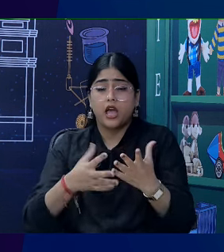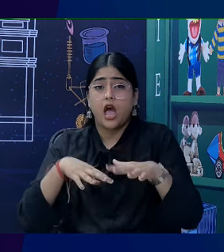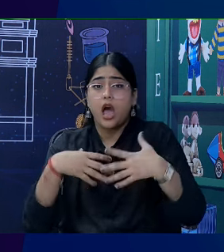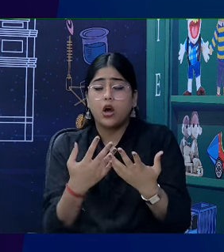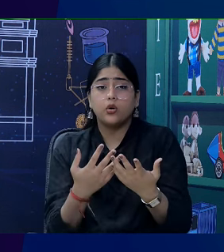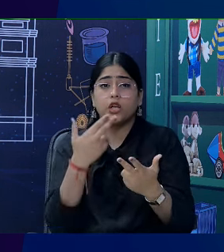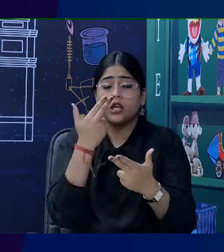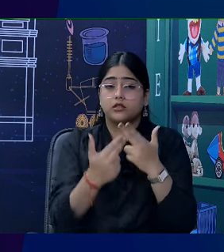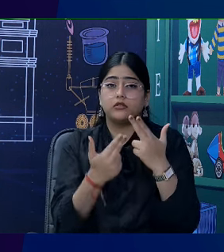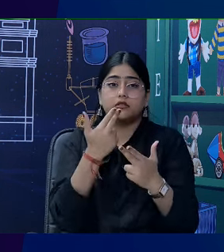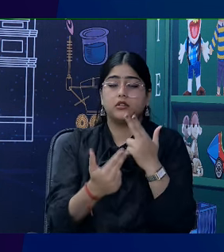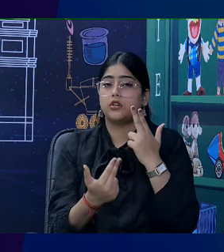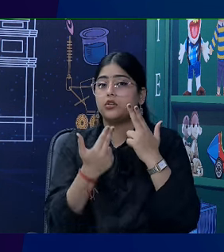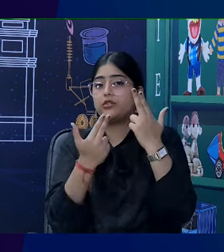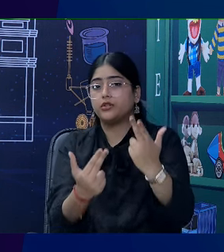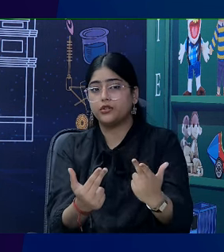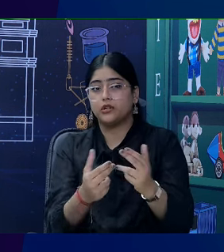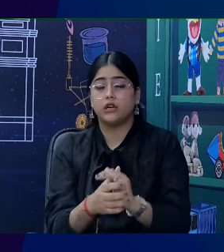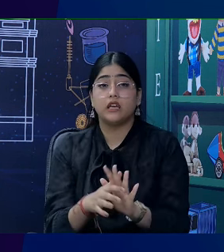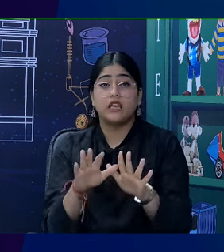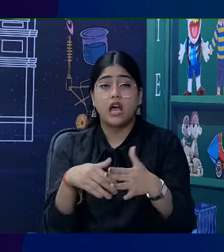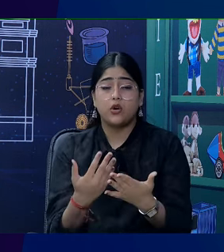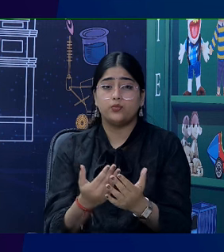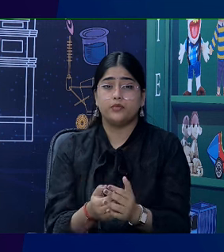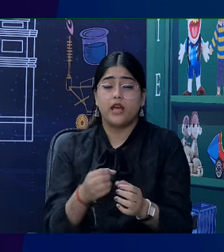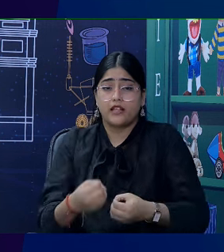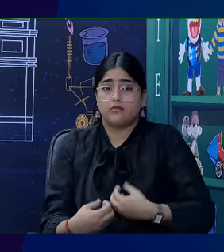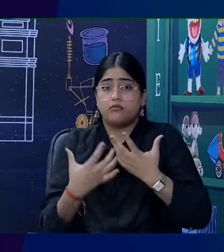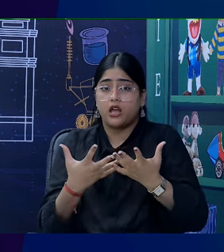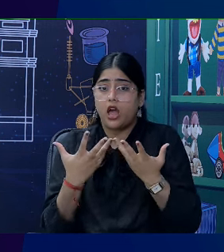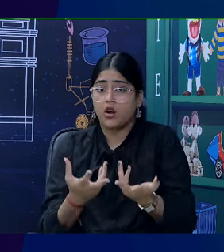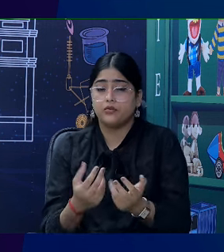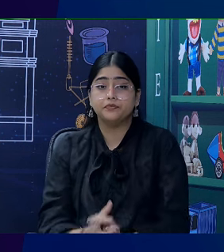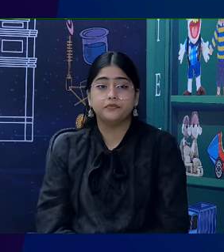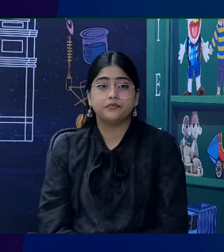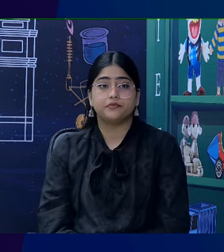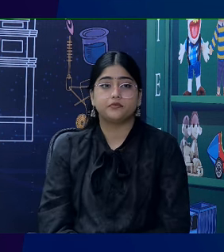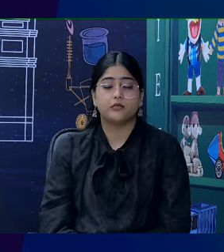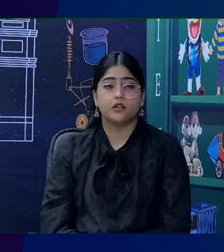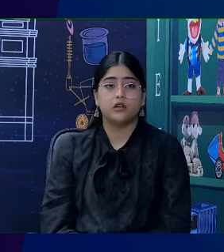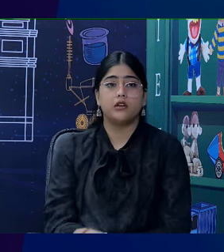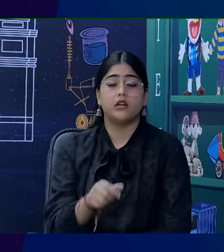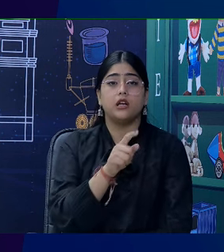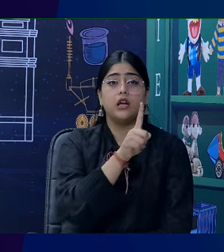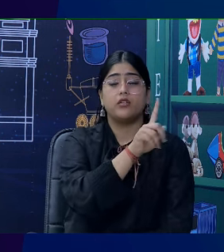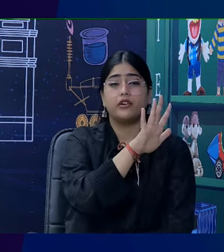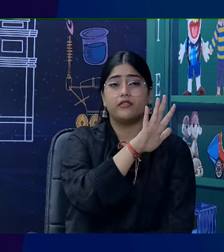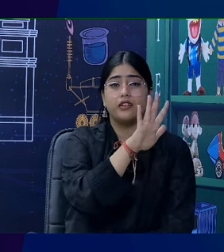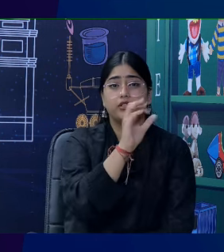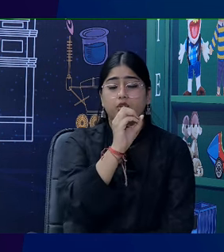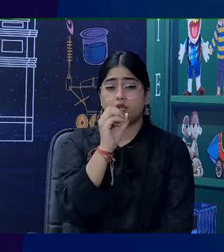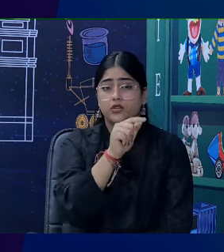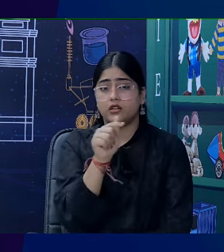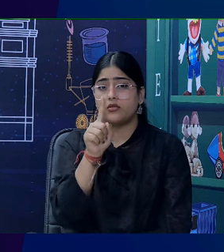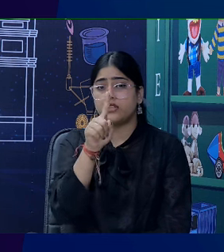है कि कौन सी कहानी आप बता रहे हैं यानी कहानी की अभिव्यक्ति कहानी को एक्सप्रेस करना जी 15वीं और 16वीं शताब्दी में